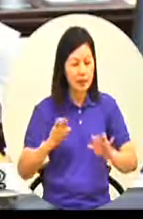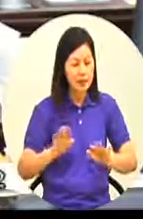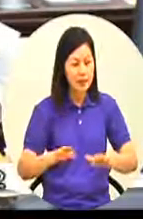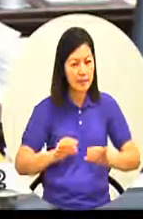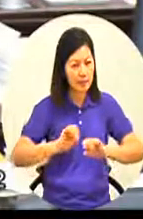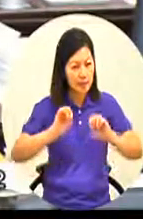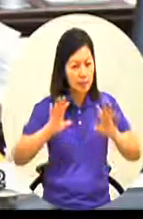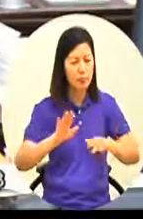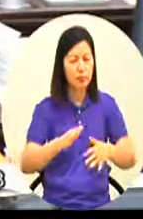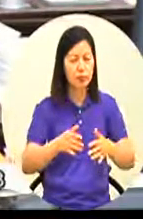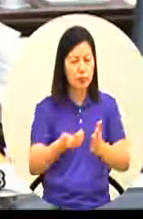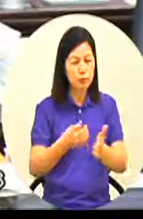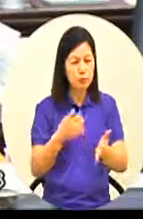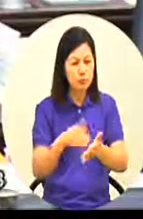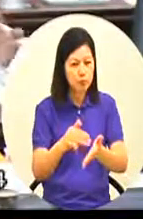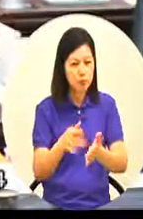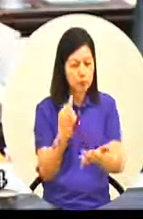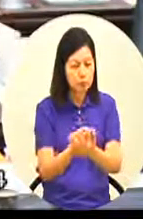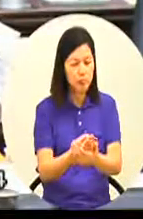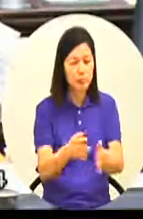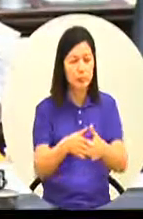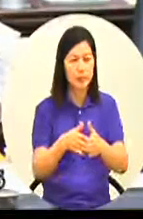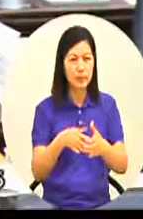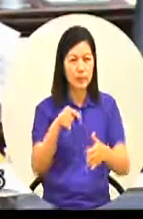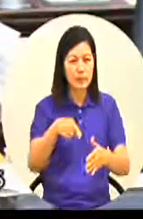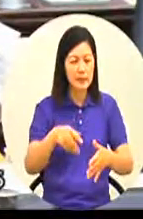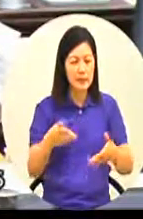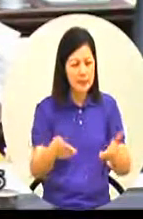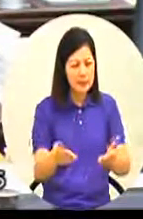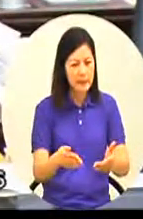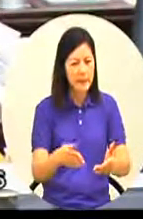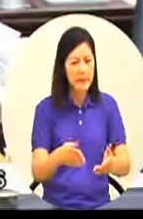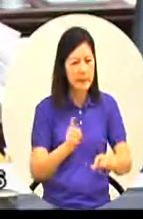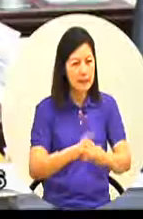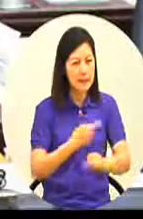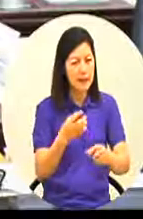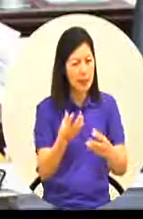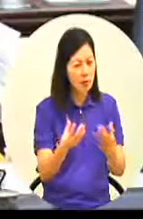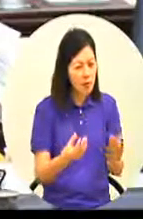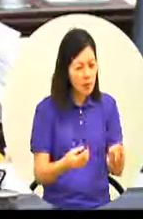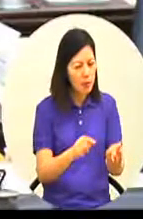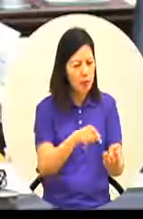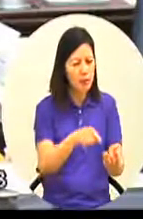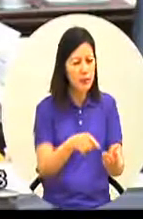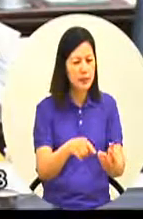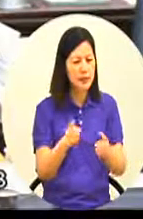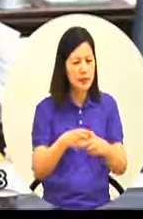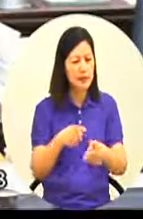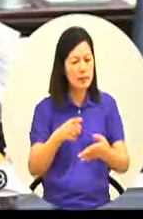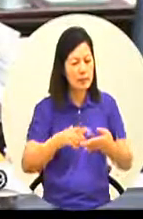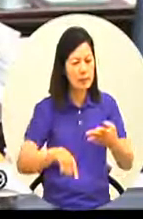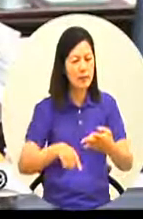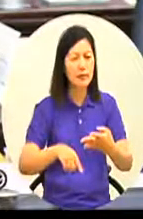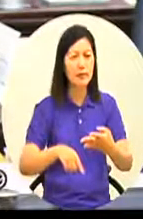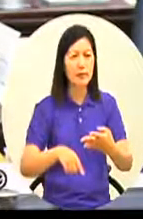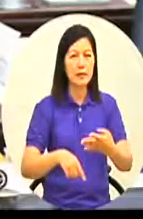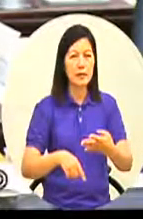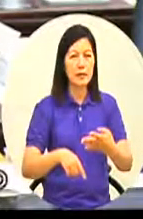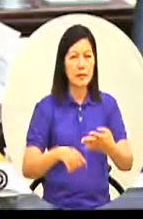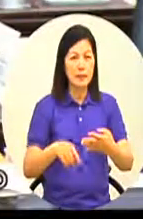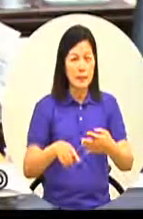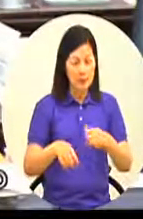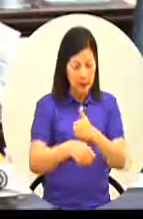参与式预算的同时，有一些这个建设性的部分，就这些小的案子，是不是可以跟各个